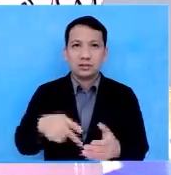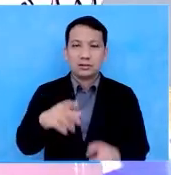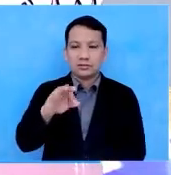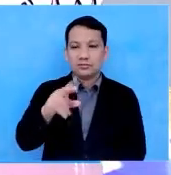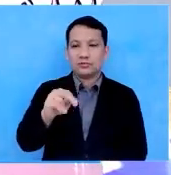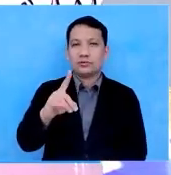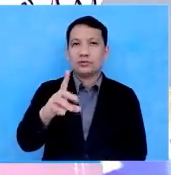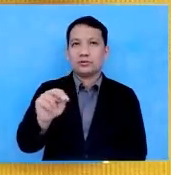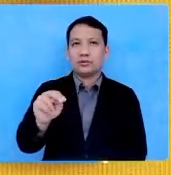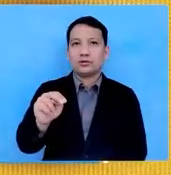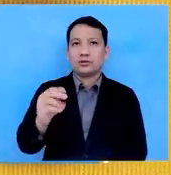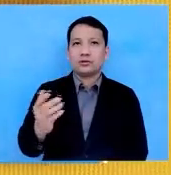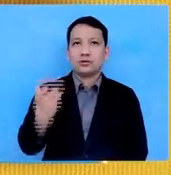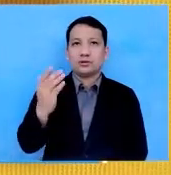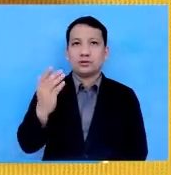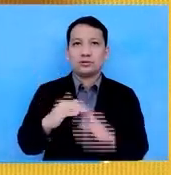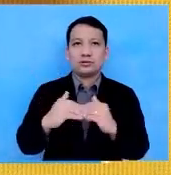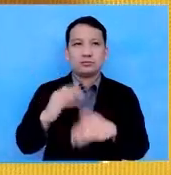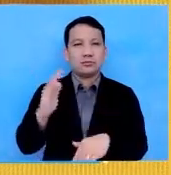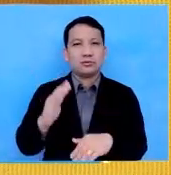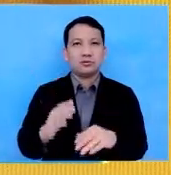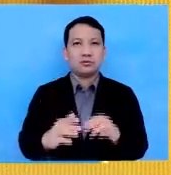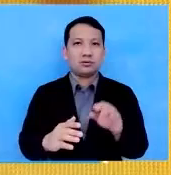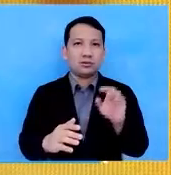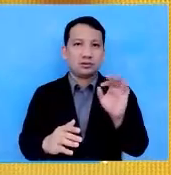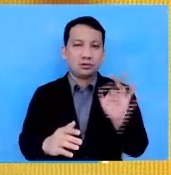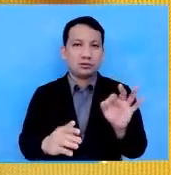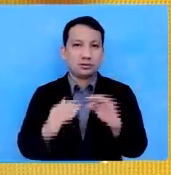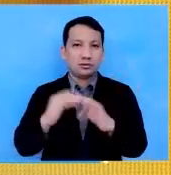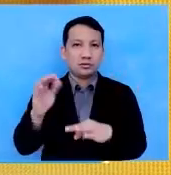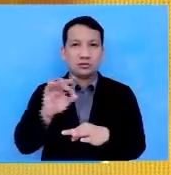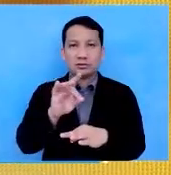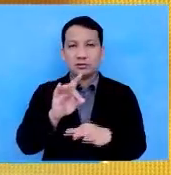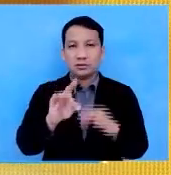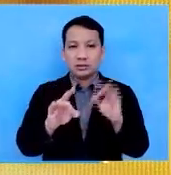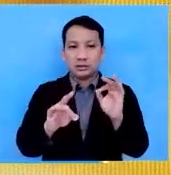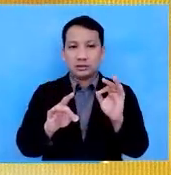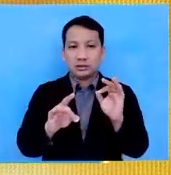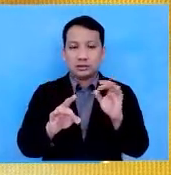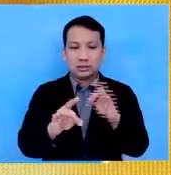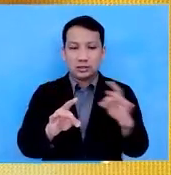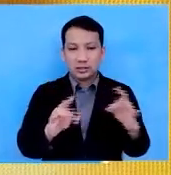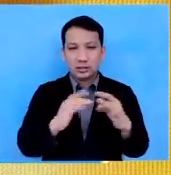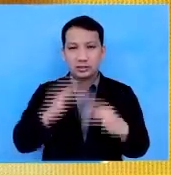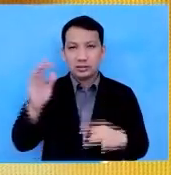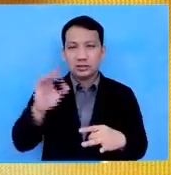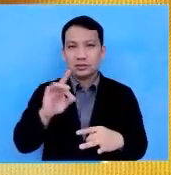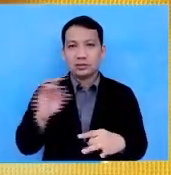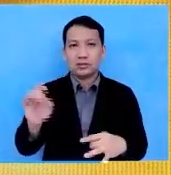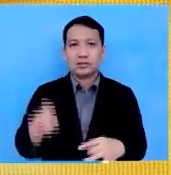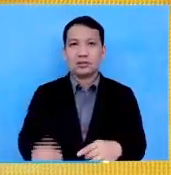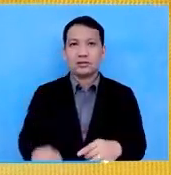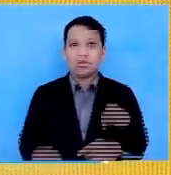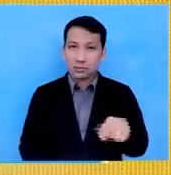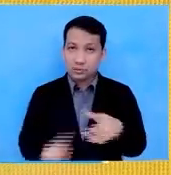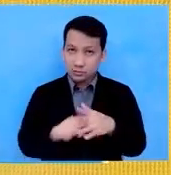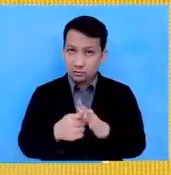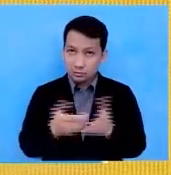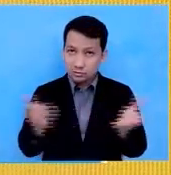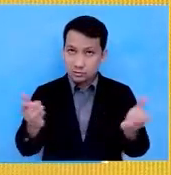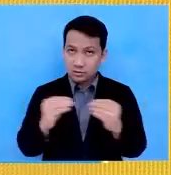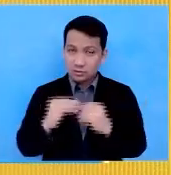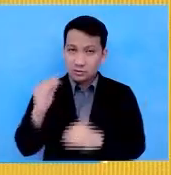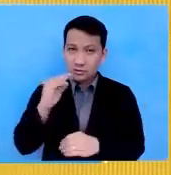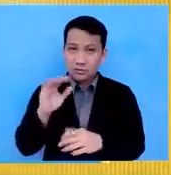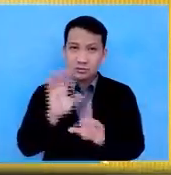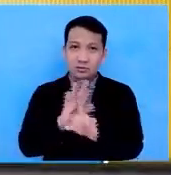mahirap siyang gawin. So mag-start po ng mga, siguro mga 9,800. Pwede na pag all edible. Teka lang, sa'yo ba ito nagsimula o talagang trending